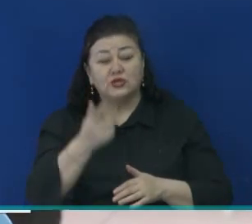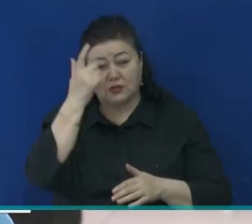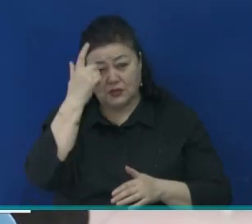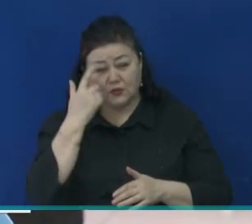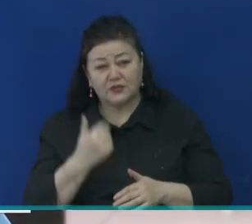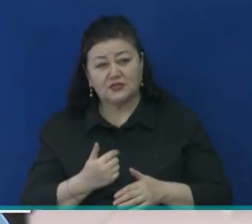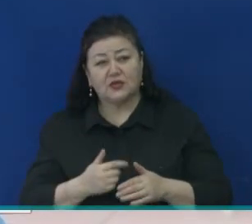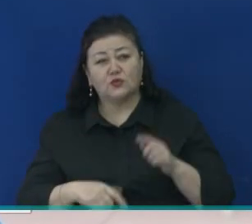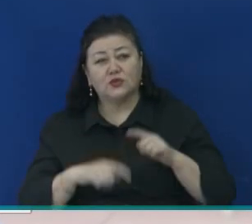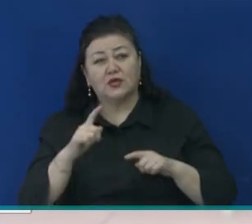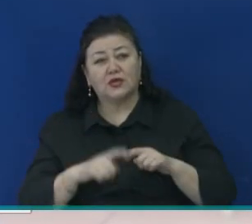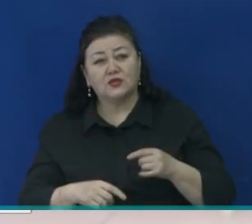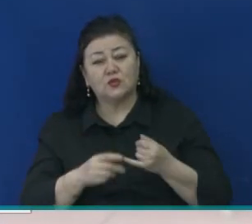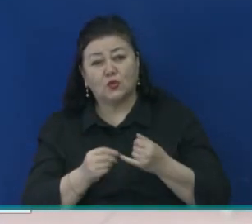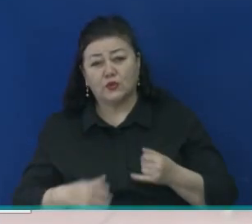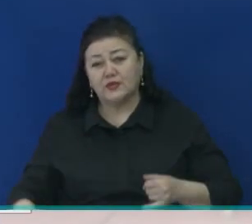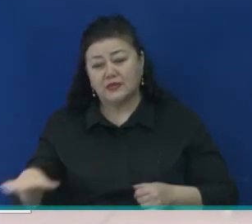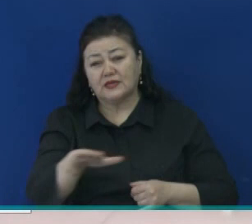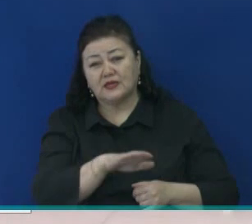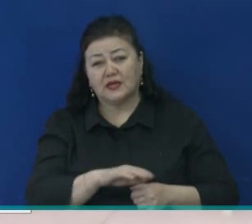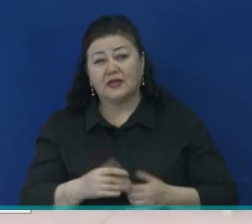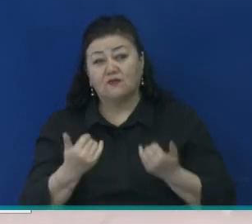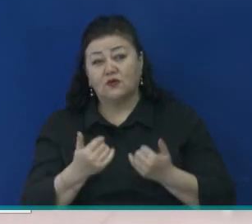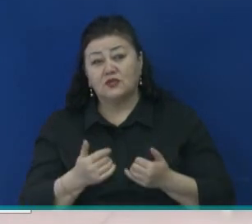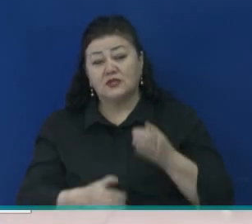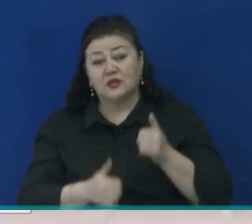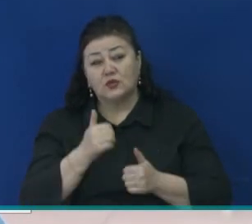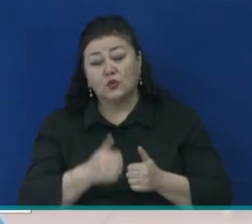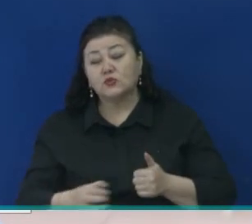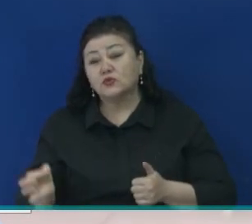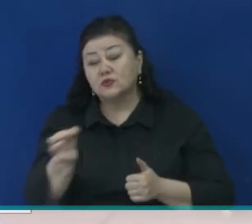облыстық конкурс өткізіп жатырмыз. Бұл конкурс мына